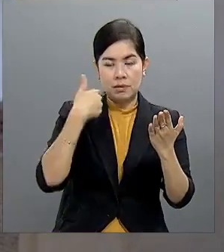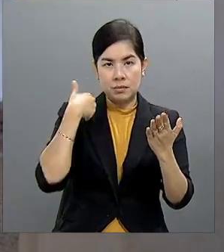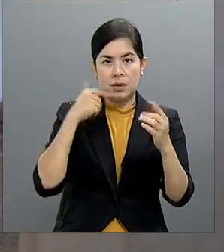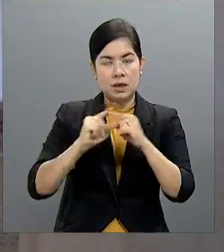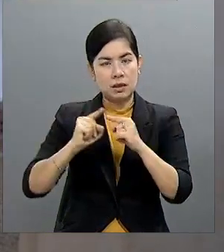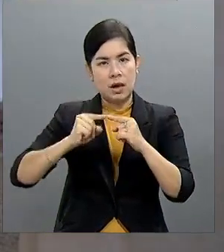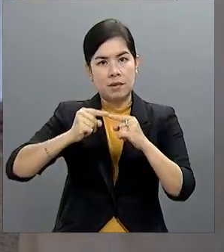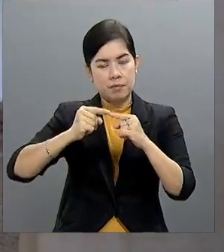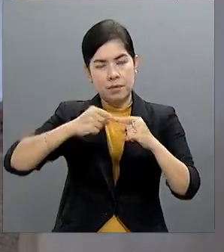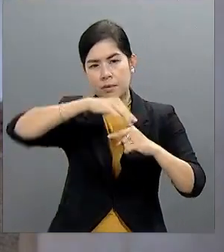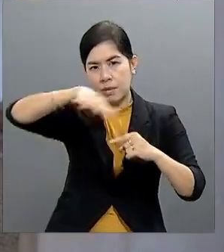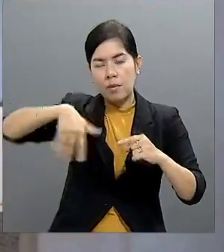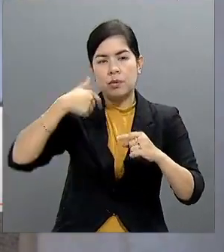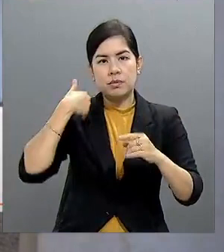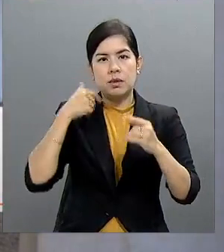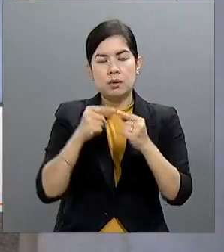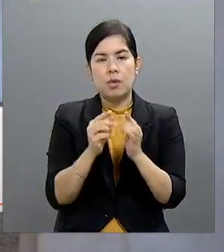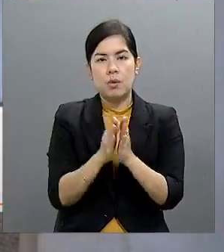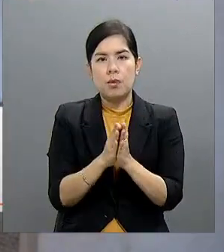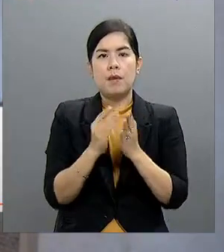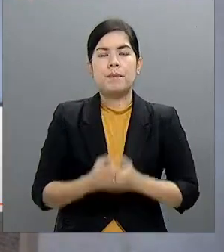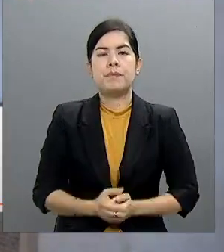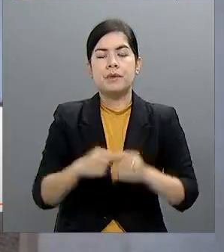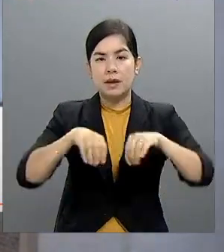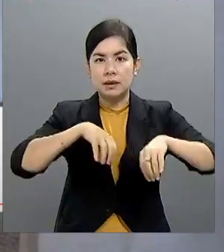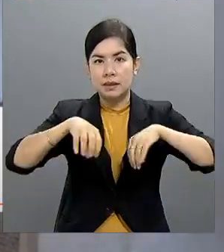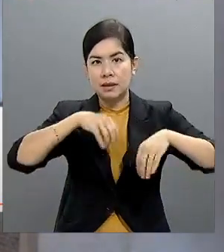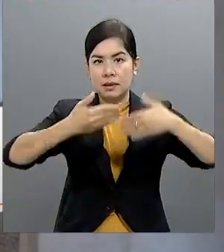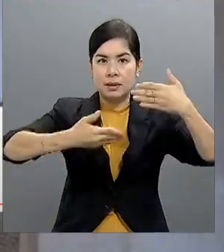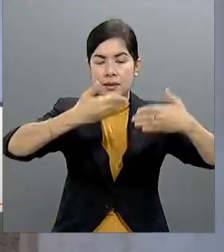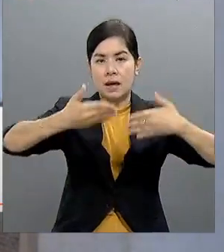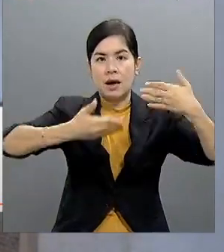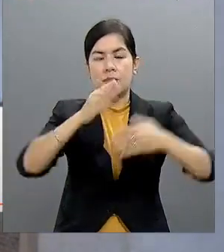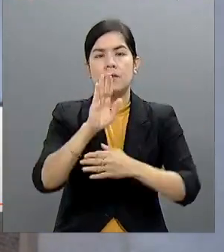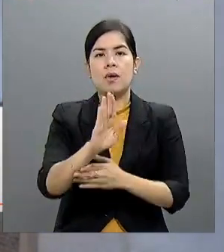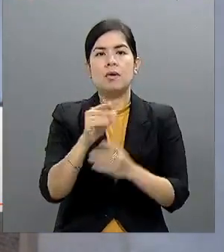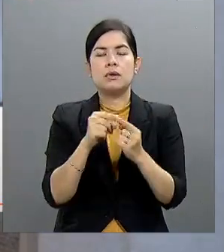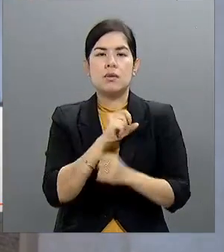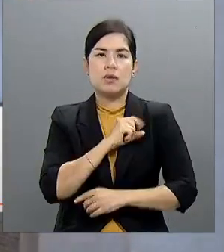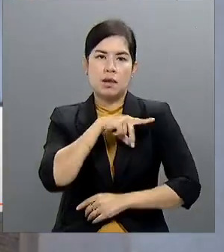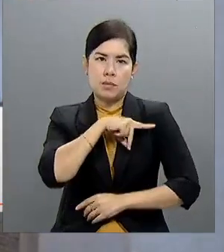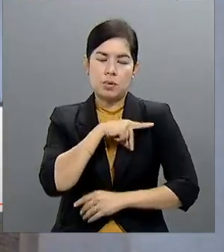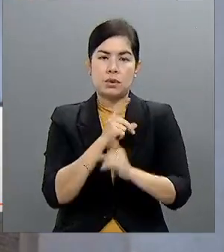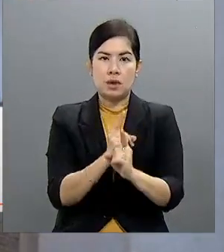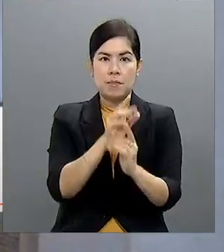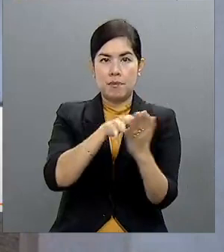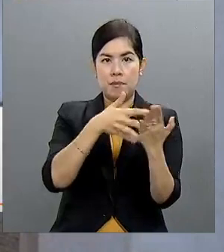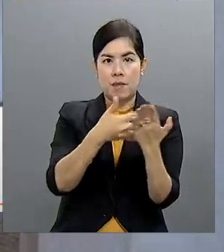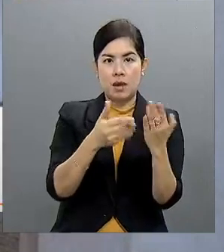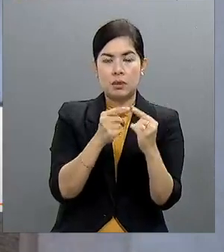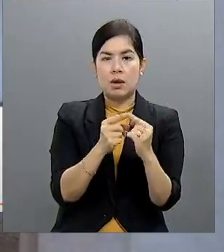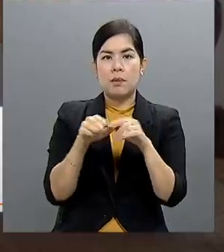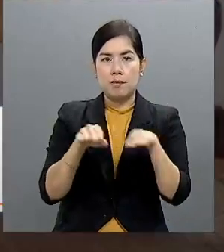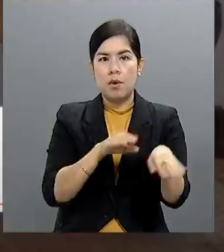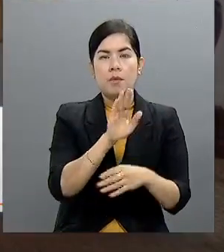ทียนในวัดต่างๆมีการจัดกิจกรรมทางพระพุทธศาสนาตามความพร้อมของแต่ละจังหวัดอย่างเช่นพิธีหล่อเทียนการ